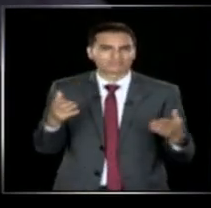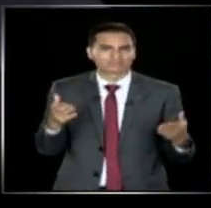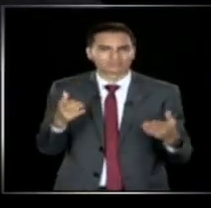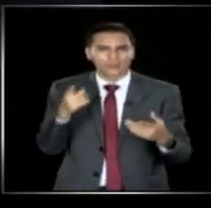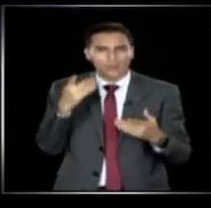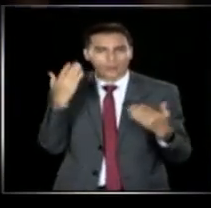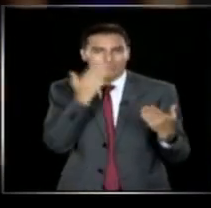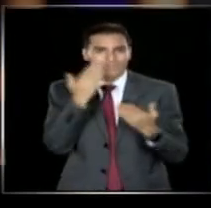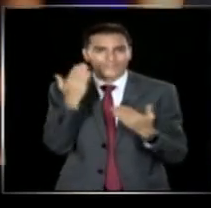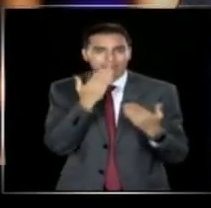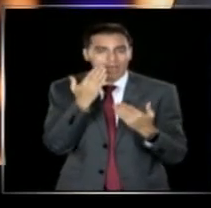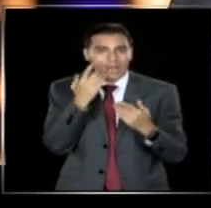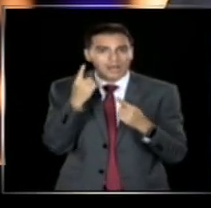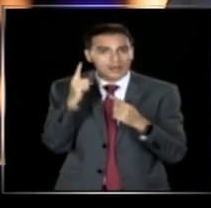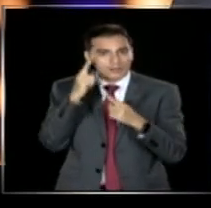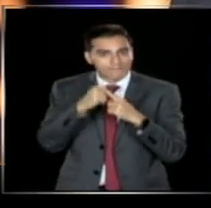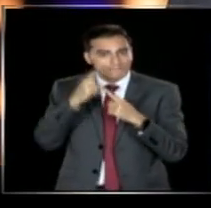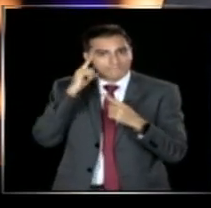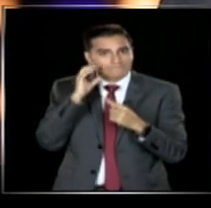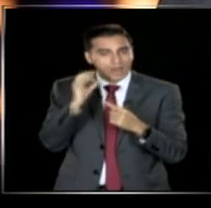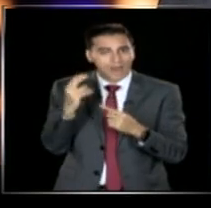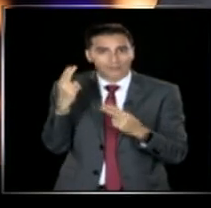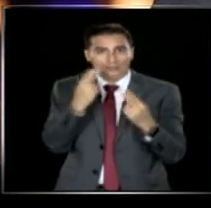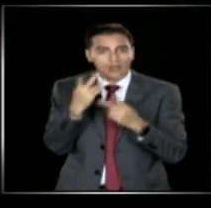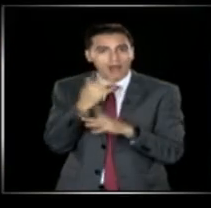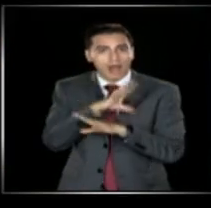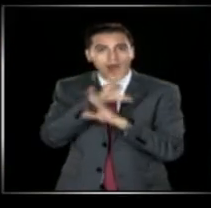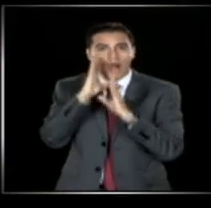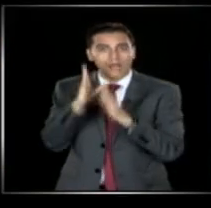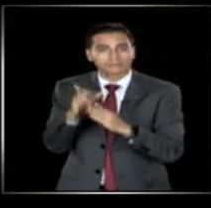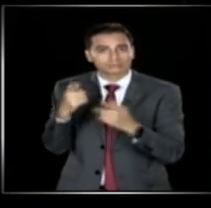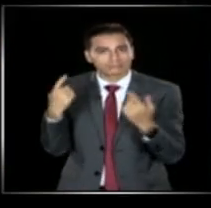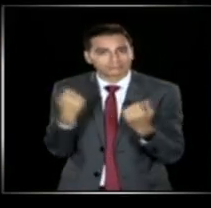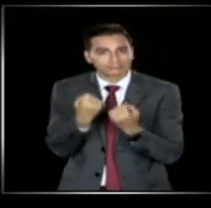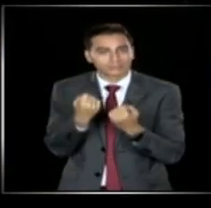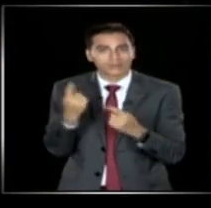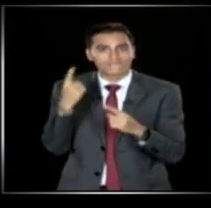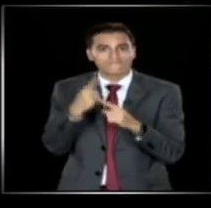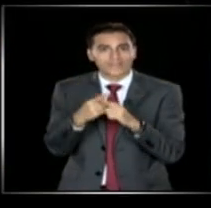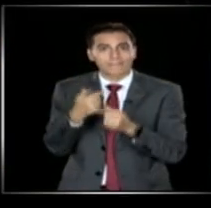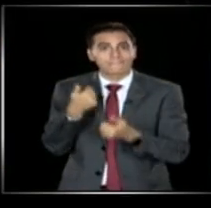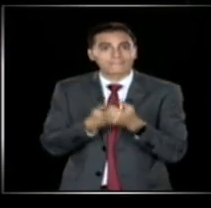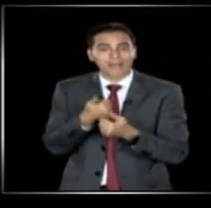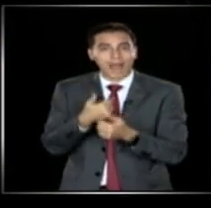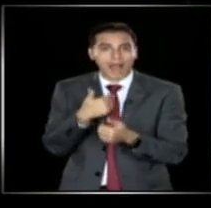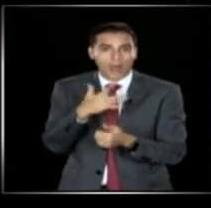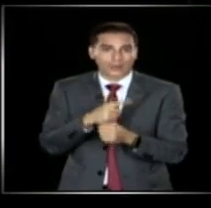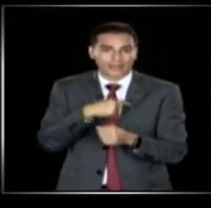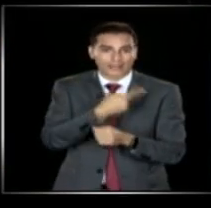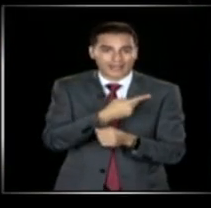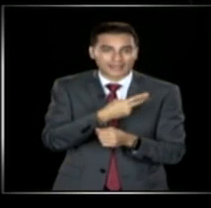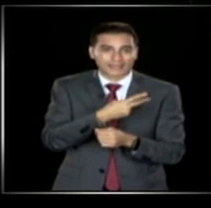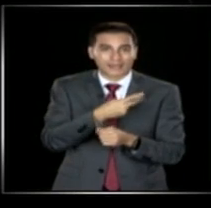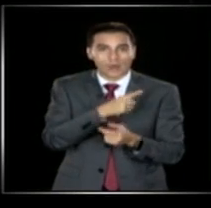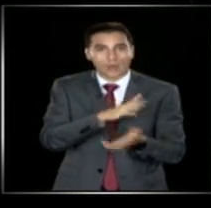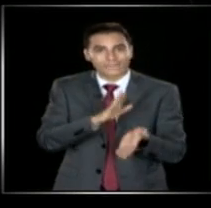يعني يراجع معايا اللي هو فهمه ونحل اسئله والكلام ده كله اعتماد كلي على نفسه. بالنسبه للامتحانات في اخويا التاني هو اللي يعني ايه